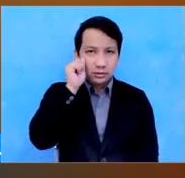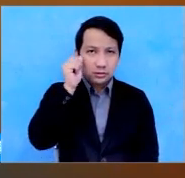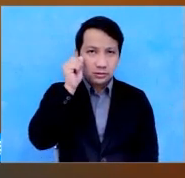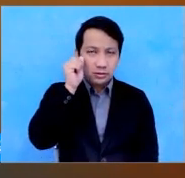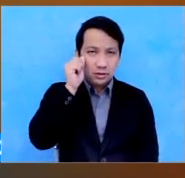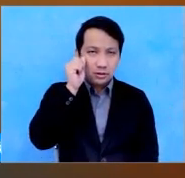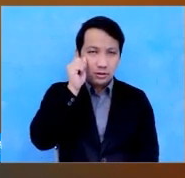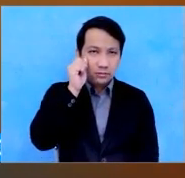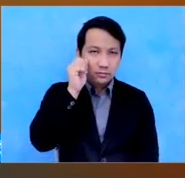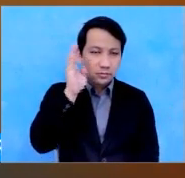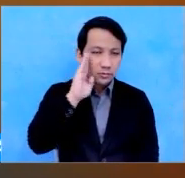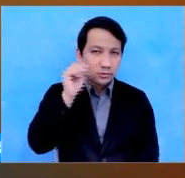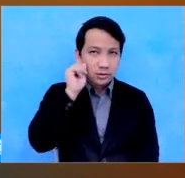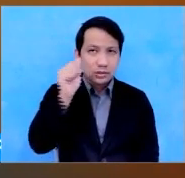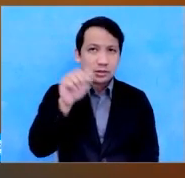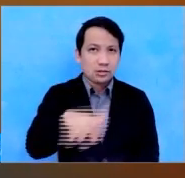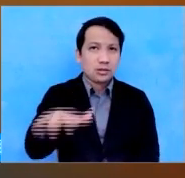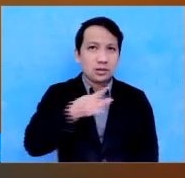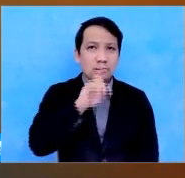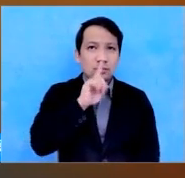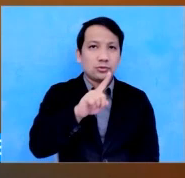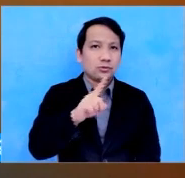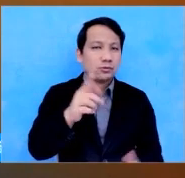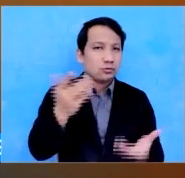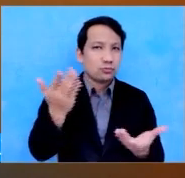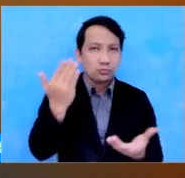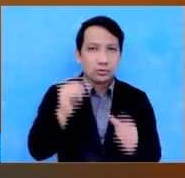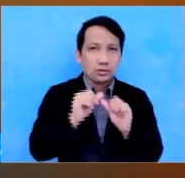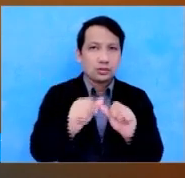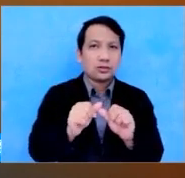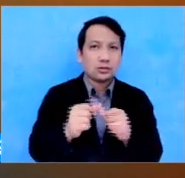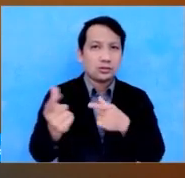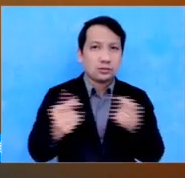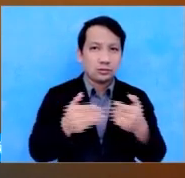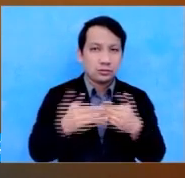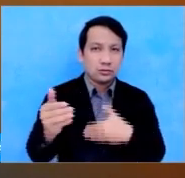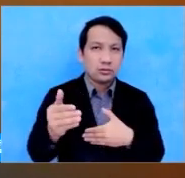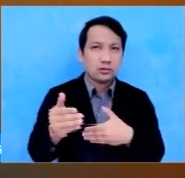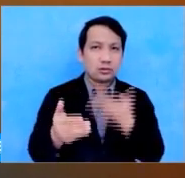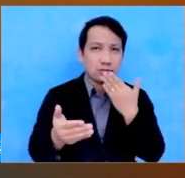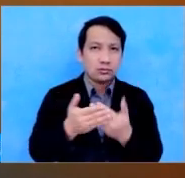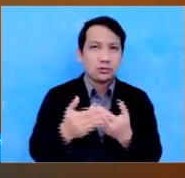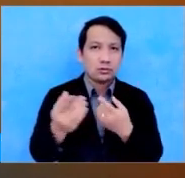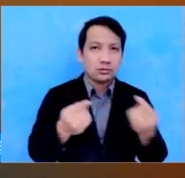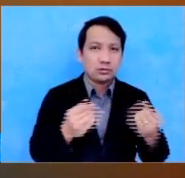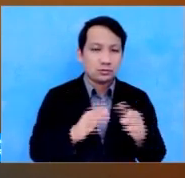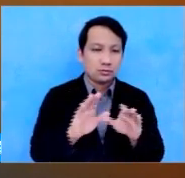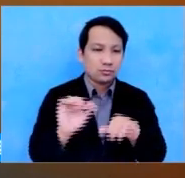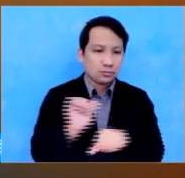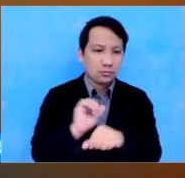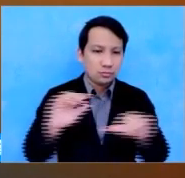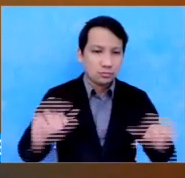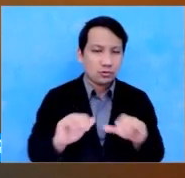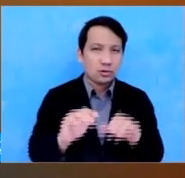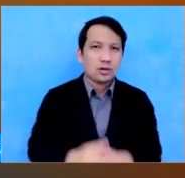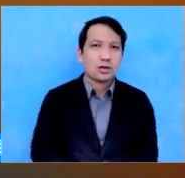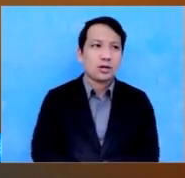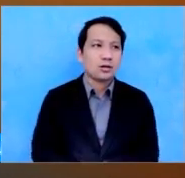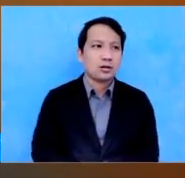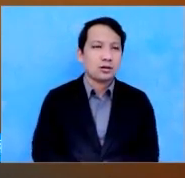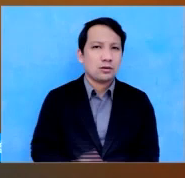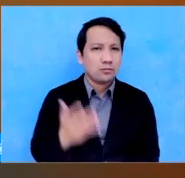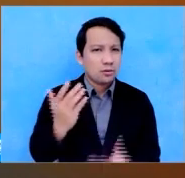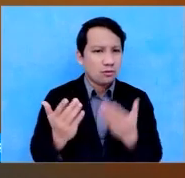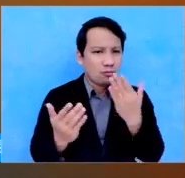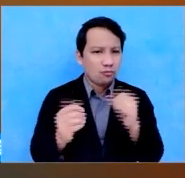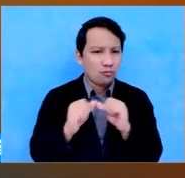na makakaapekto sa mga talagang inosente at yung mga ginagawa naman ng mabuti ang kanilang trabaho. Aniya, bakit hindi